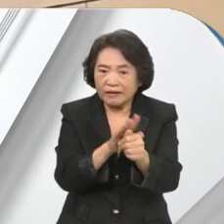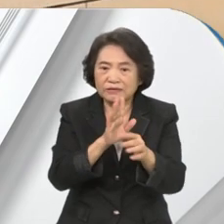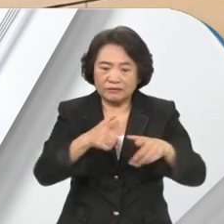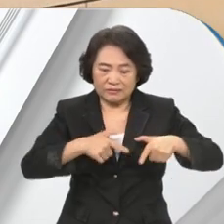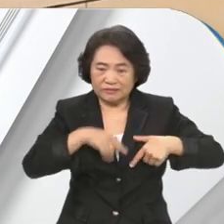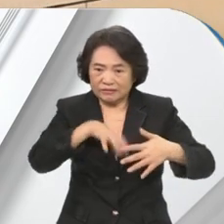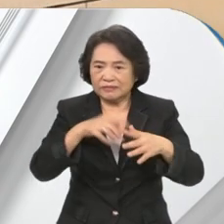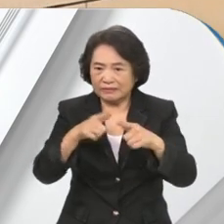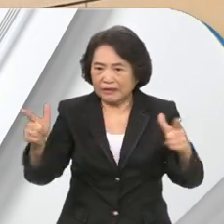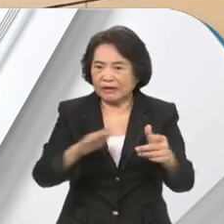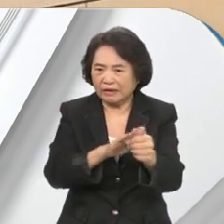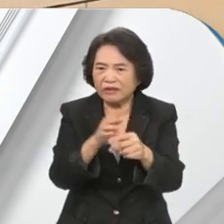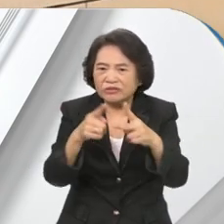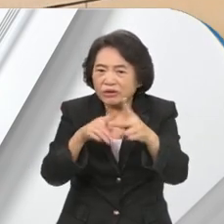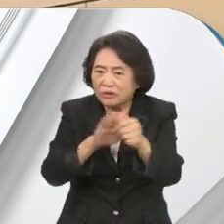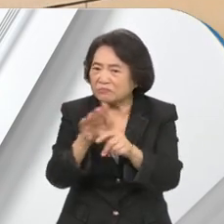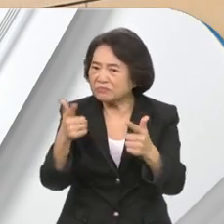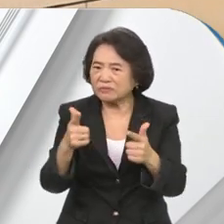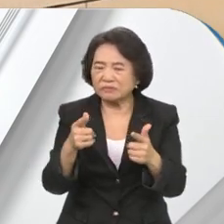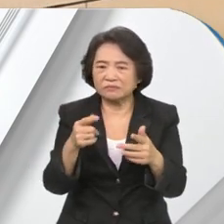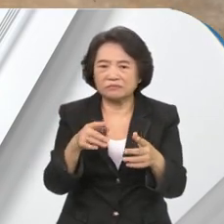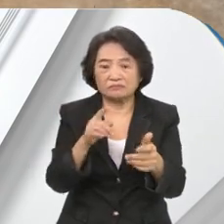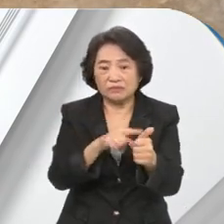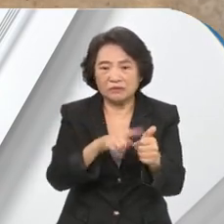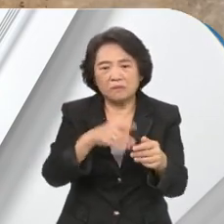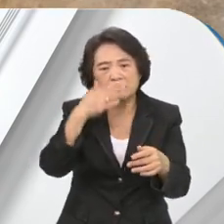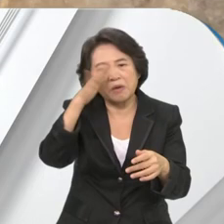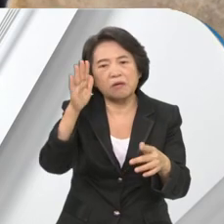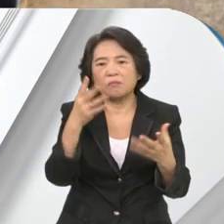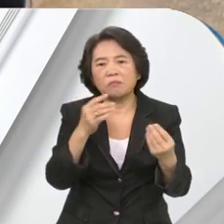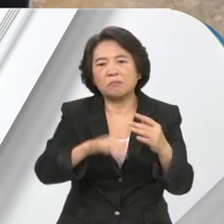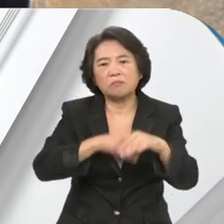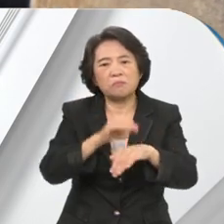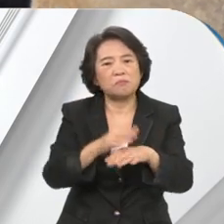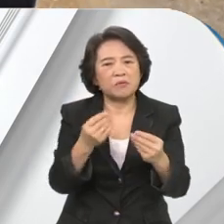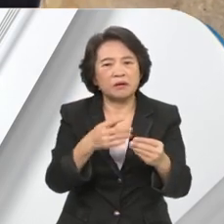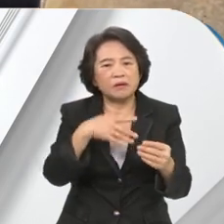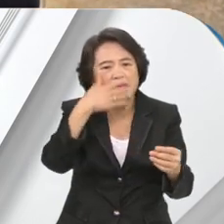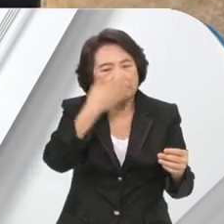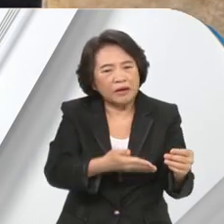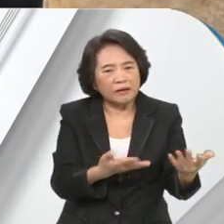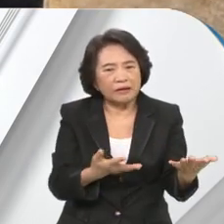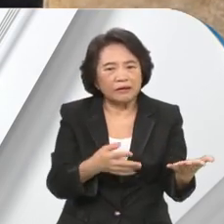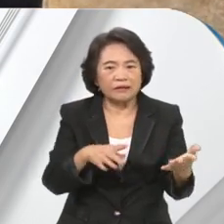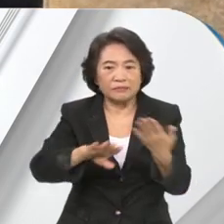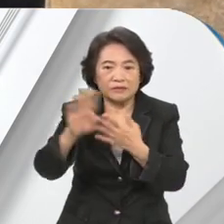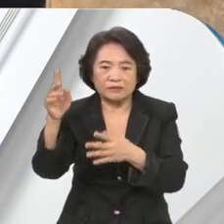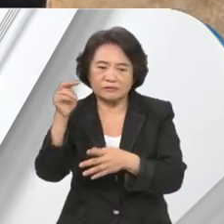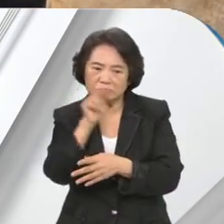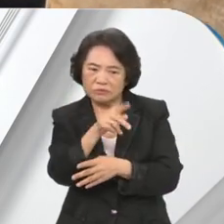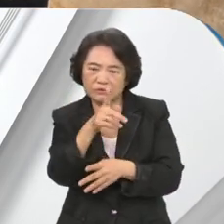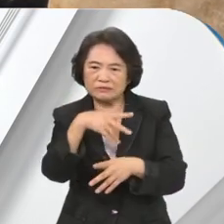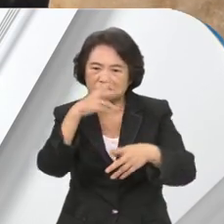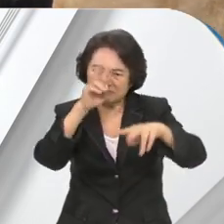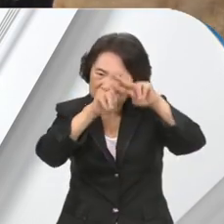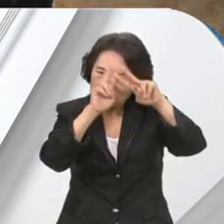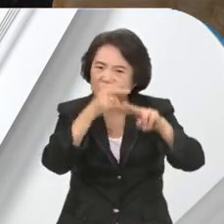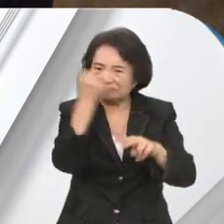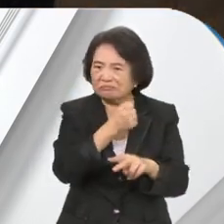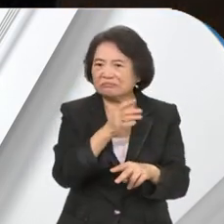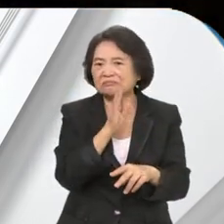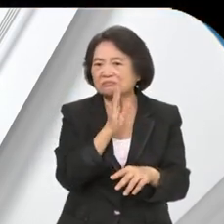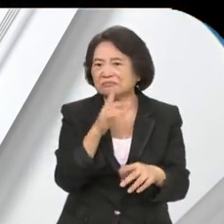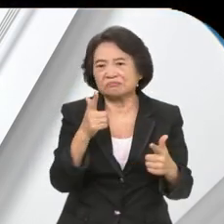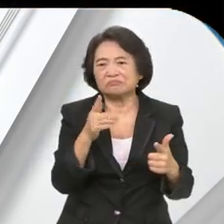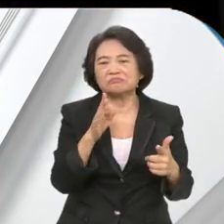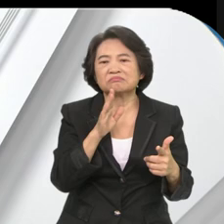是大爱，虽然他没有成功，所以我觉得他不是人家讲的匪，他是英